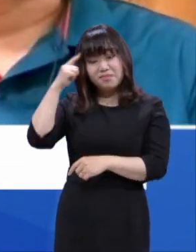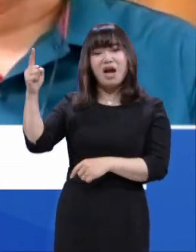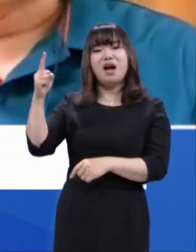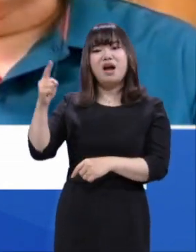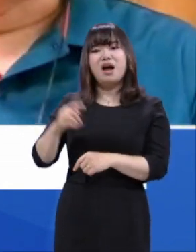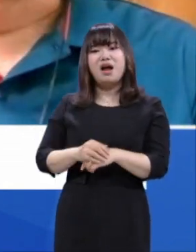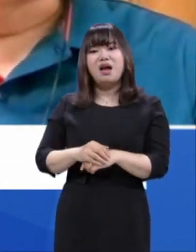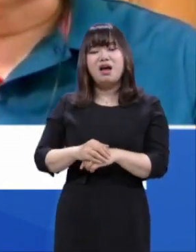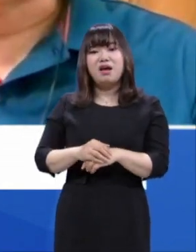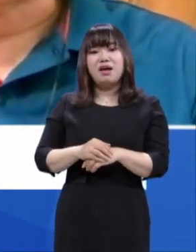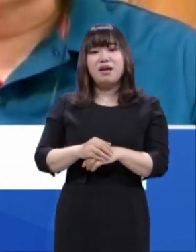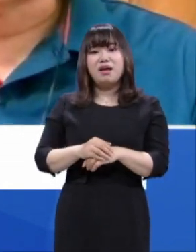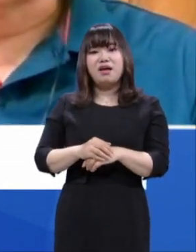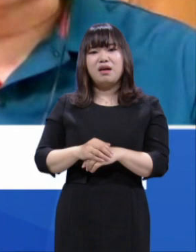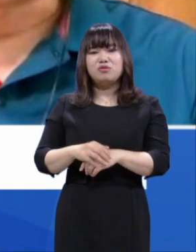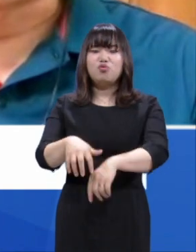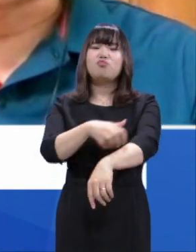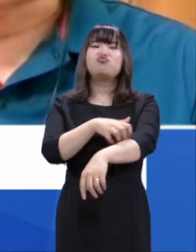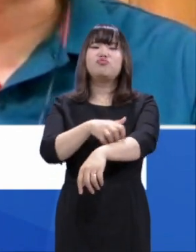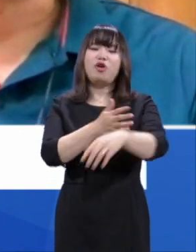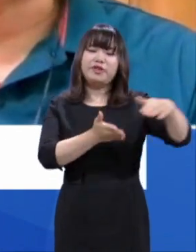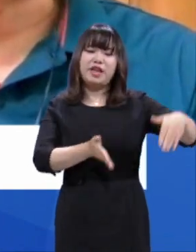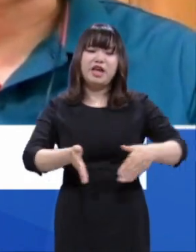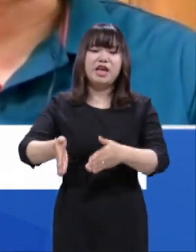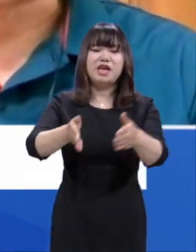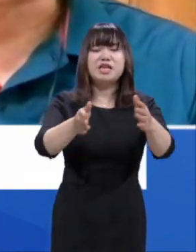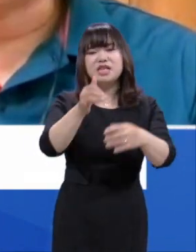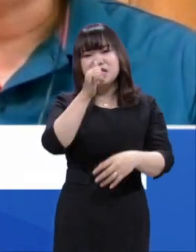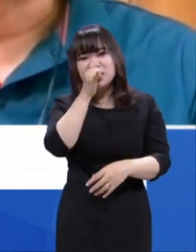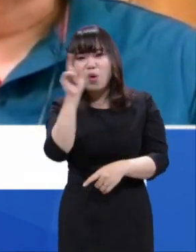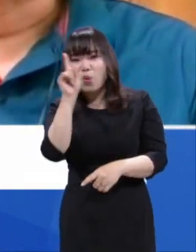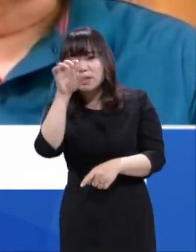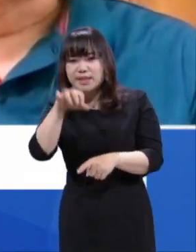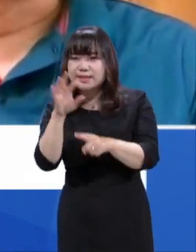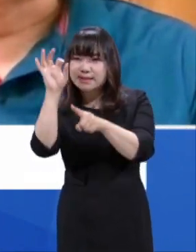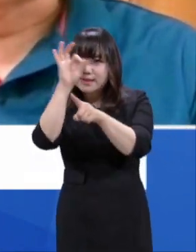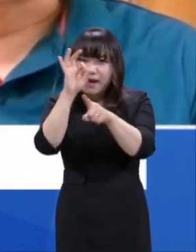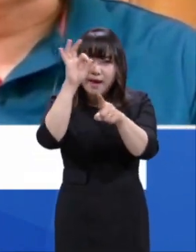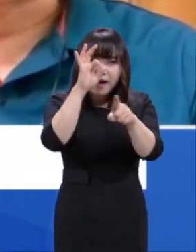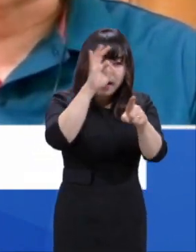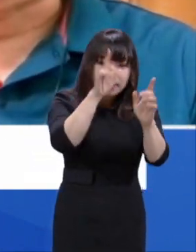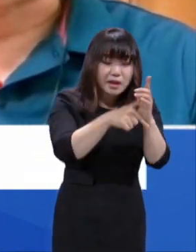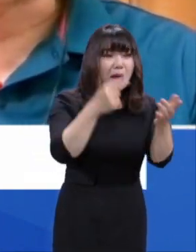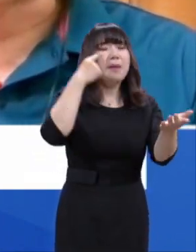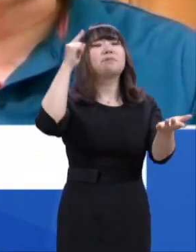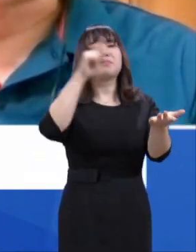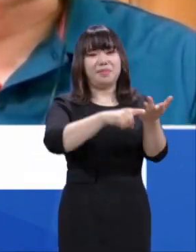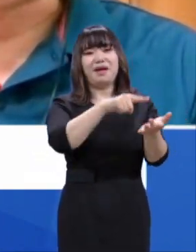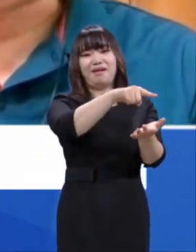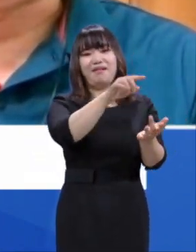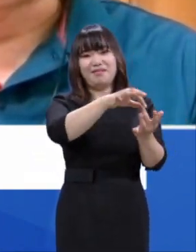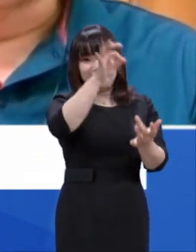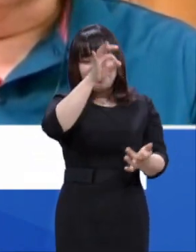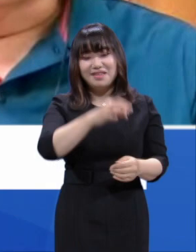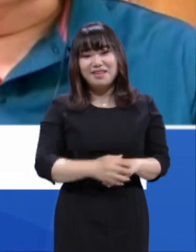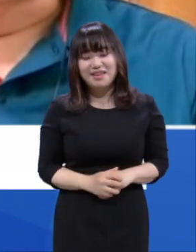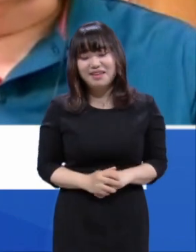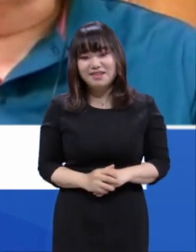서촌 주변에 불편한 통행로가 없는지 확인을 하는 과정에서 이 인왕산로가 선정이